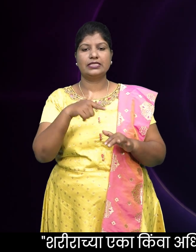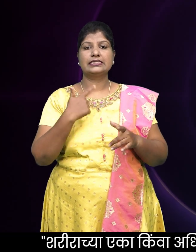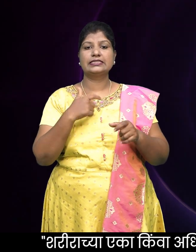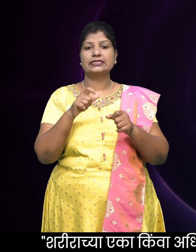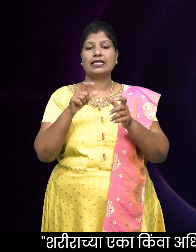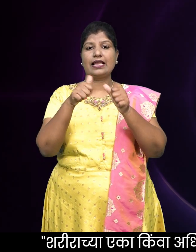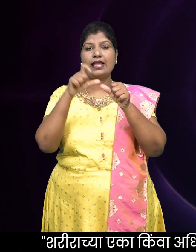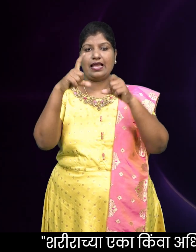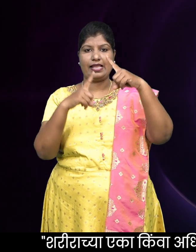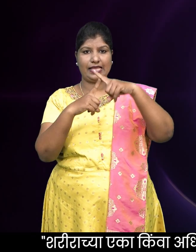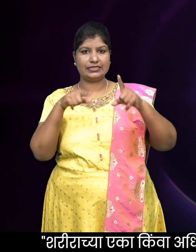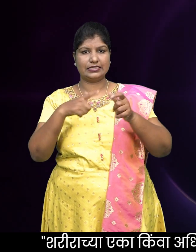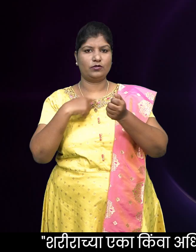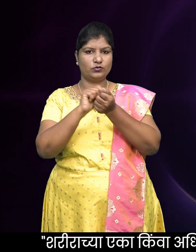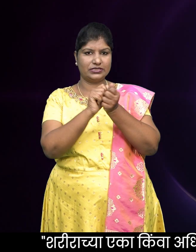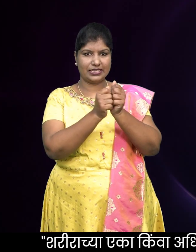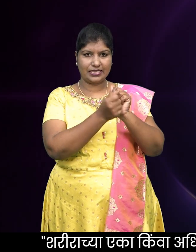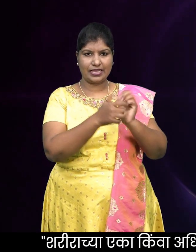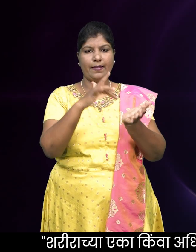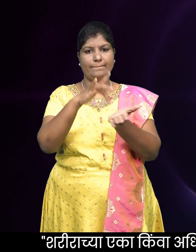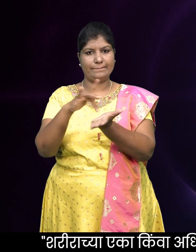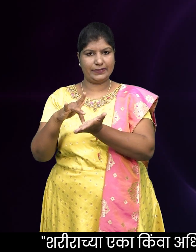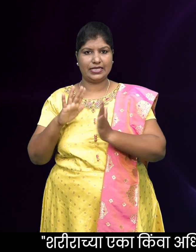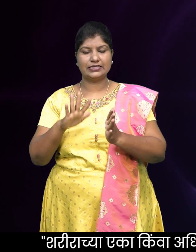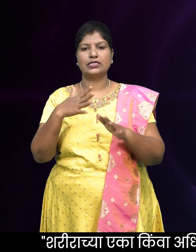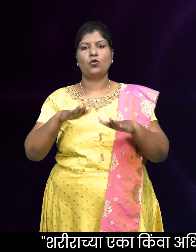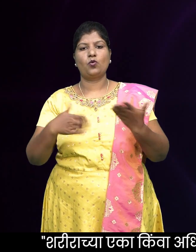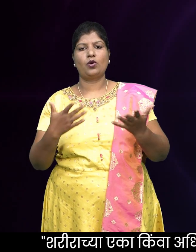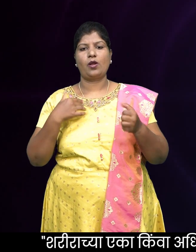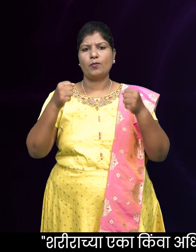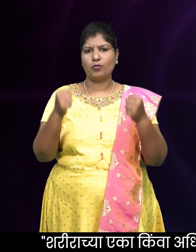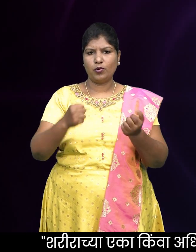शरीराच्या एका किंवा अनेक भागांची जागा किंवा स्थिती बदलण्याची क्रिया.